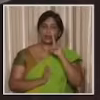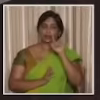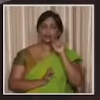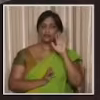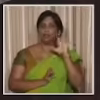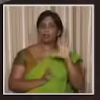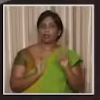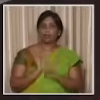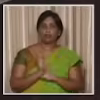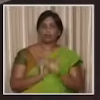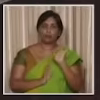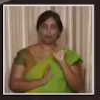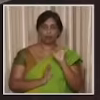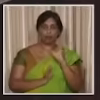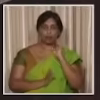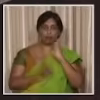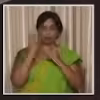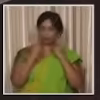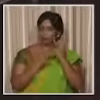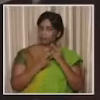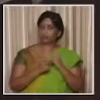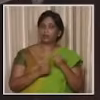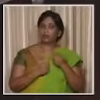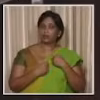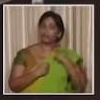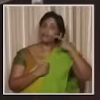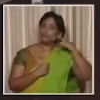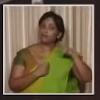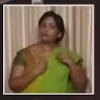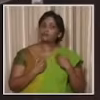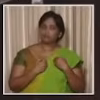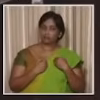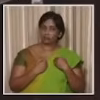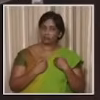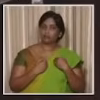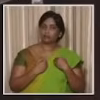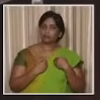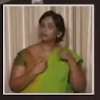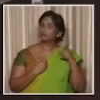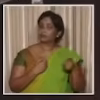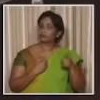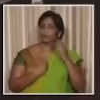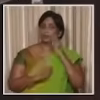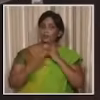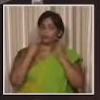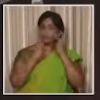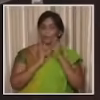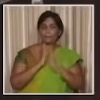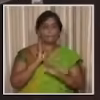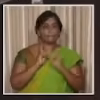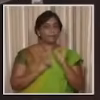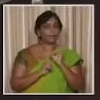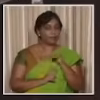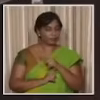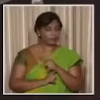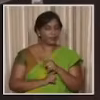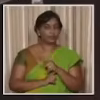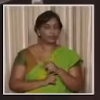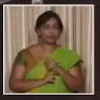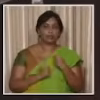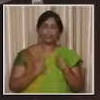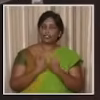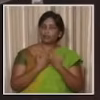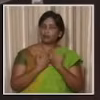1.5ක් ලක්ෂ 15ක සංචාරකයෝ අපි විශ්වාස කරනවා මේ සංචාරක අමාත්‍යතුමා මේ